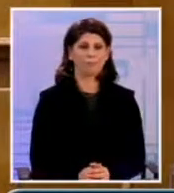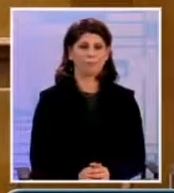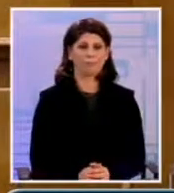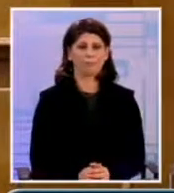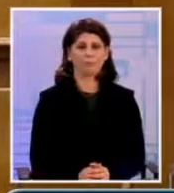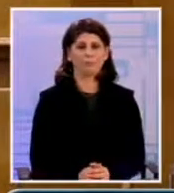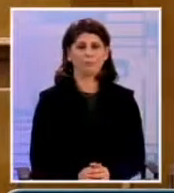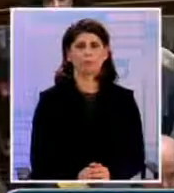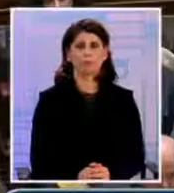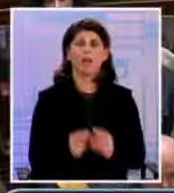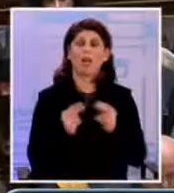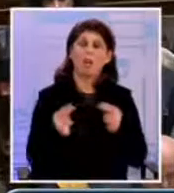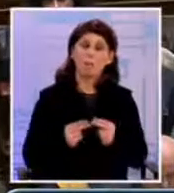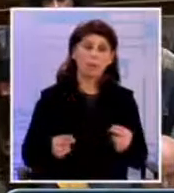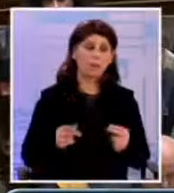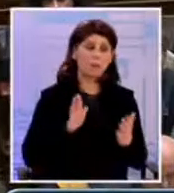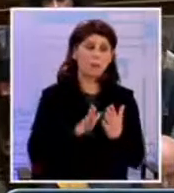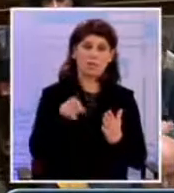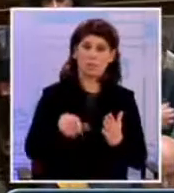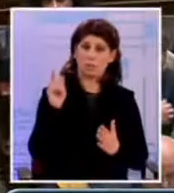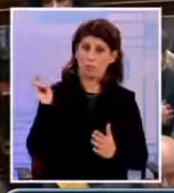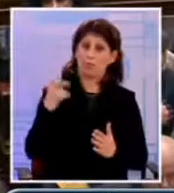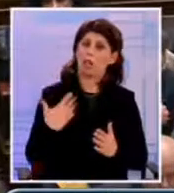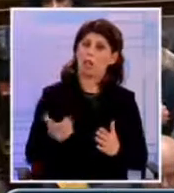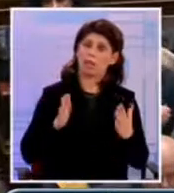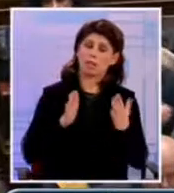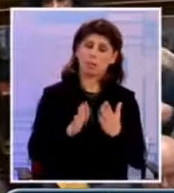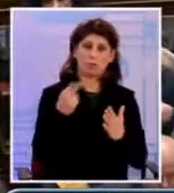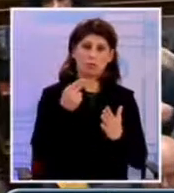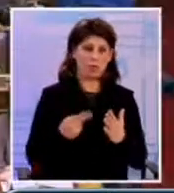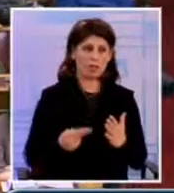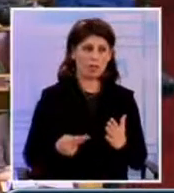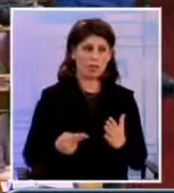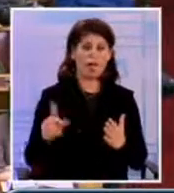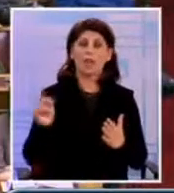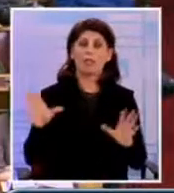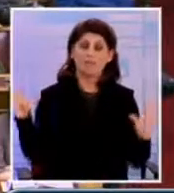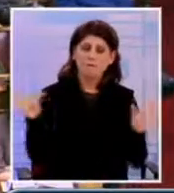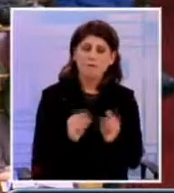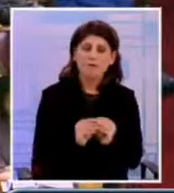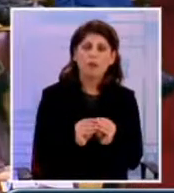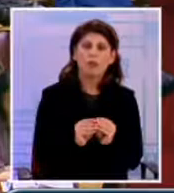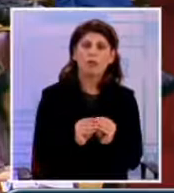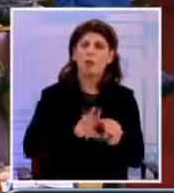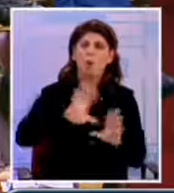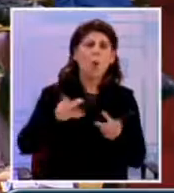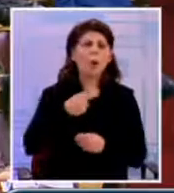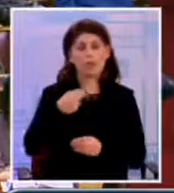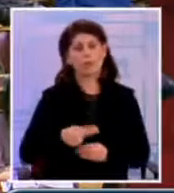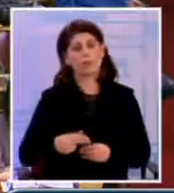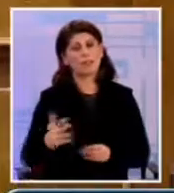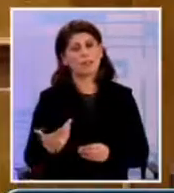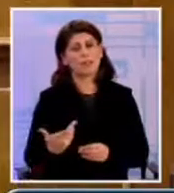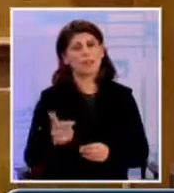Επομένως, απέναντι σε αυτή την πολιτική έχουμε να αντιμετωπίσουμε τα θέματα. Δεν τα συμψηφίζουμε στη διεκδίκησή μας, γιατί έχουν